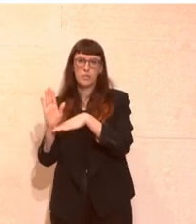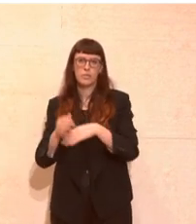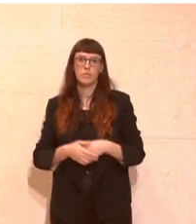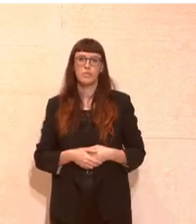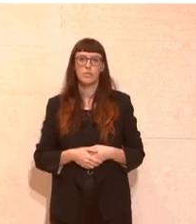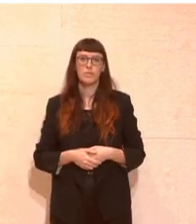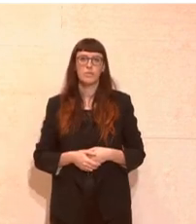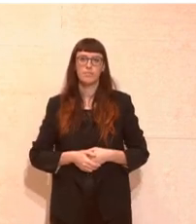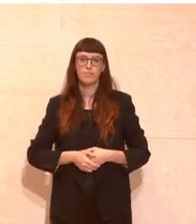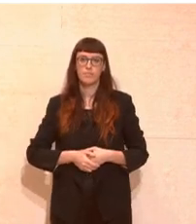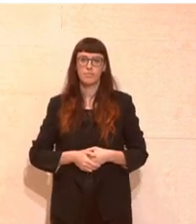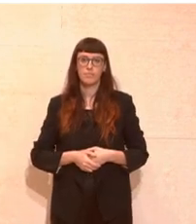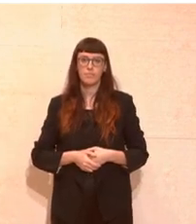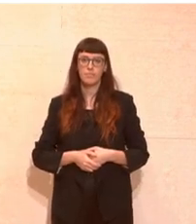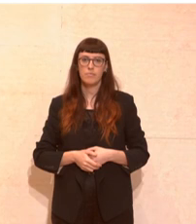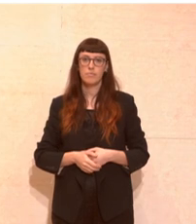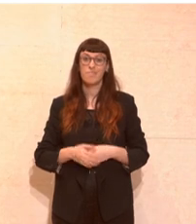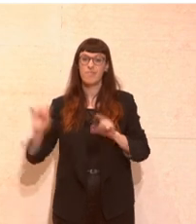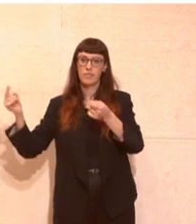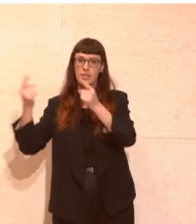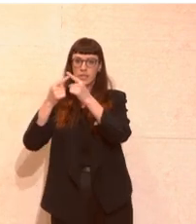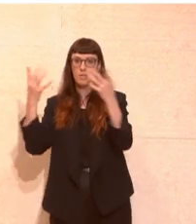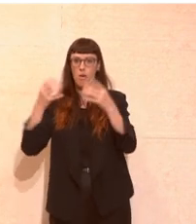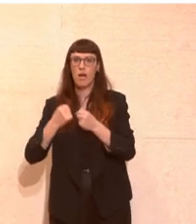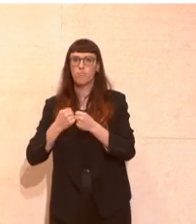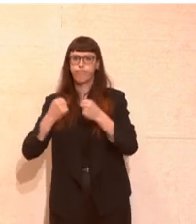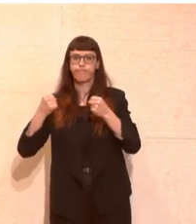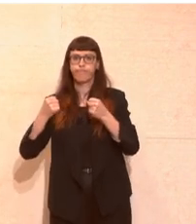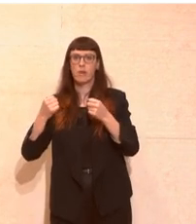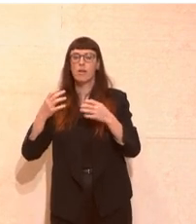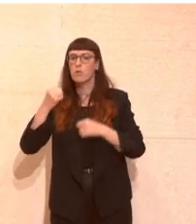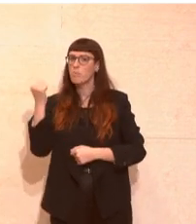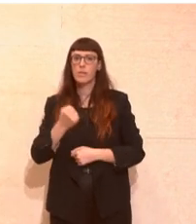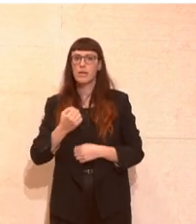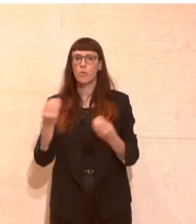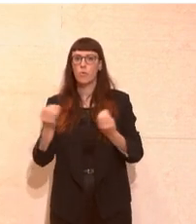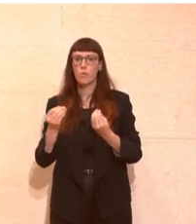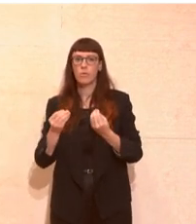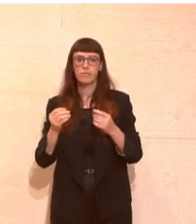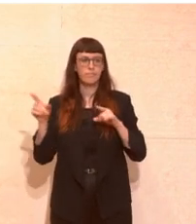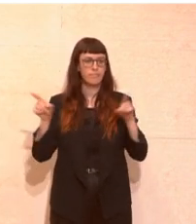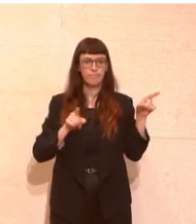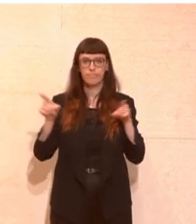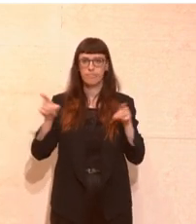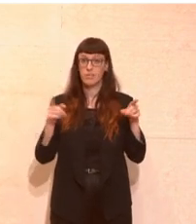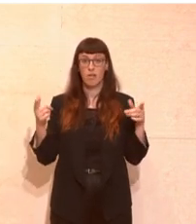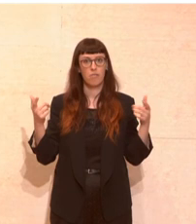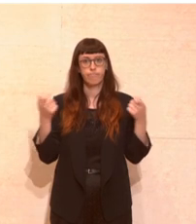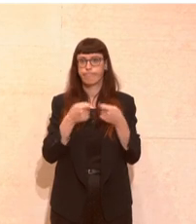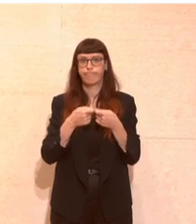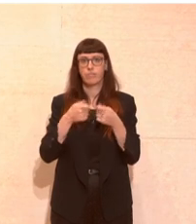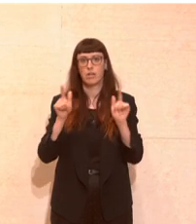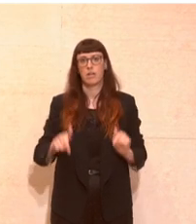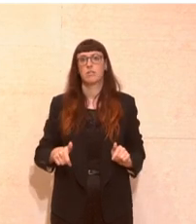plus de prévalence d'obésité et de diabète. Et ça illustre très bien les liens qu'a montré Sylvie Sourayon-Parala tout à l'heure. Donc il y a